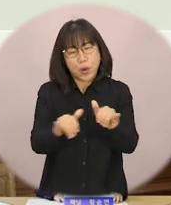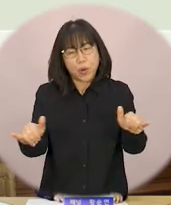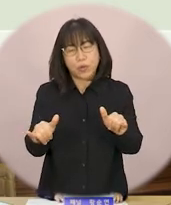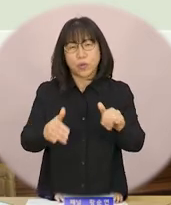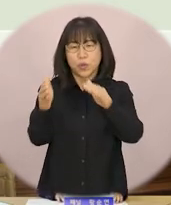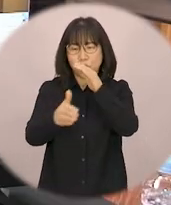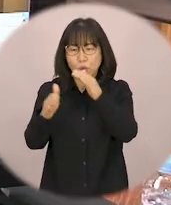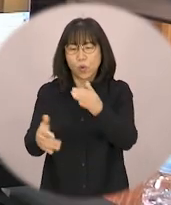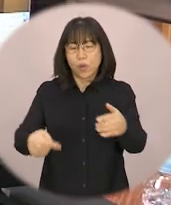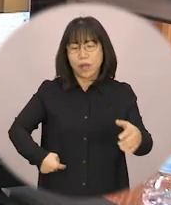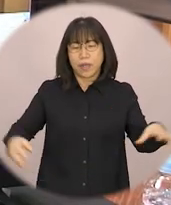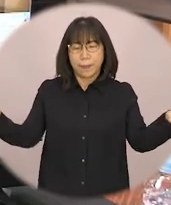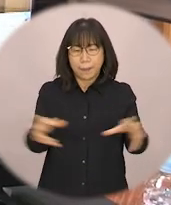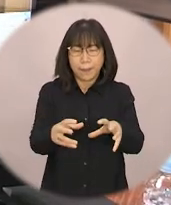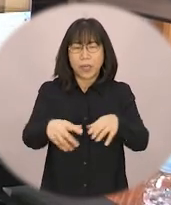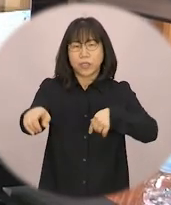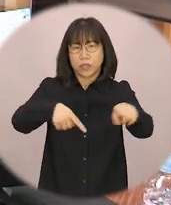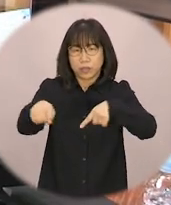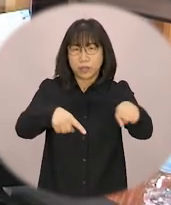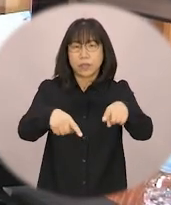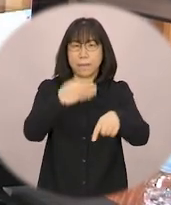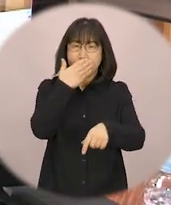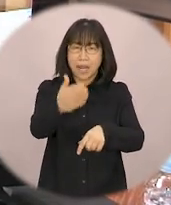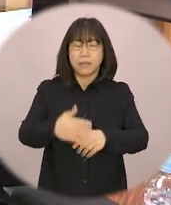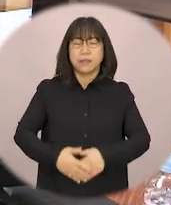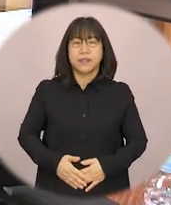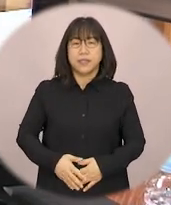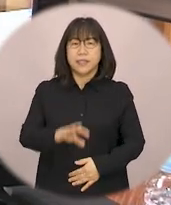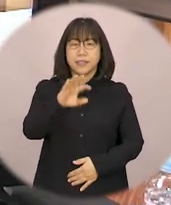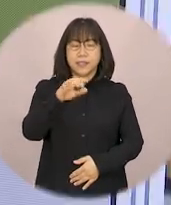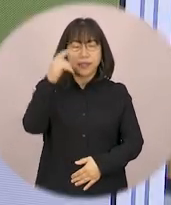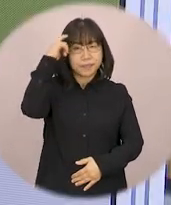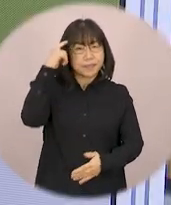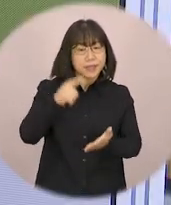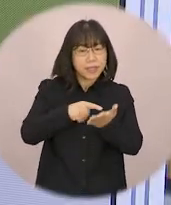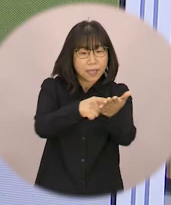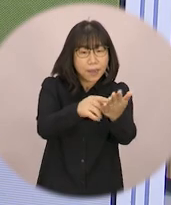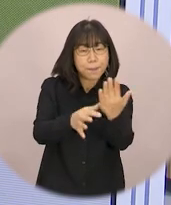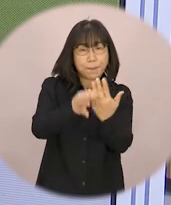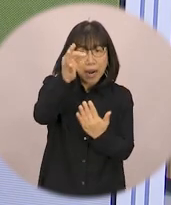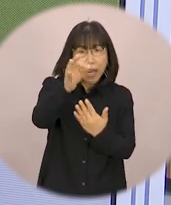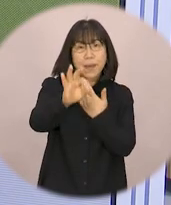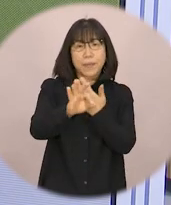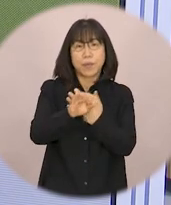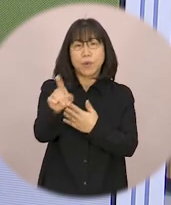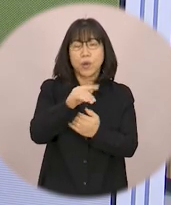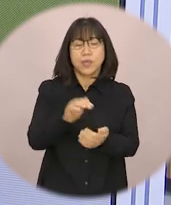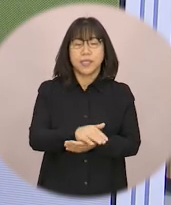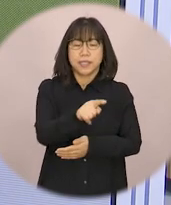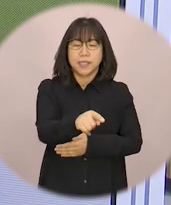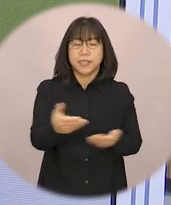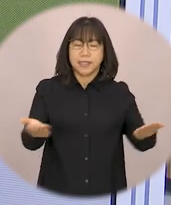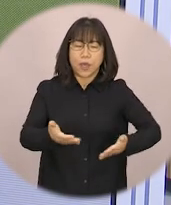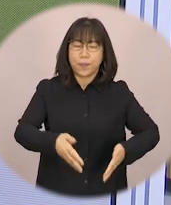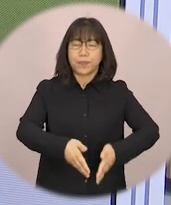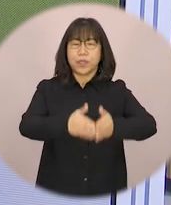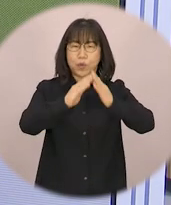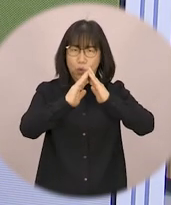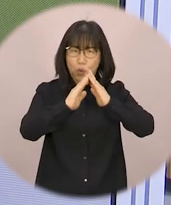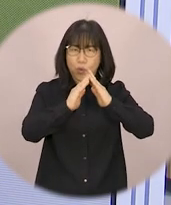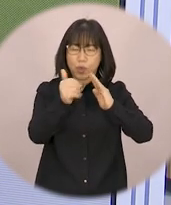관해 자유롭게 신청할 수 있습니다 의제로 선정 된다면 워킹 그룹에서 사업 계획을